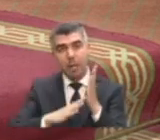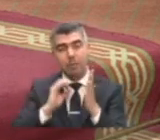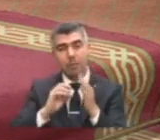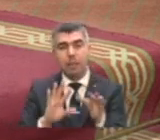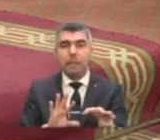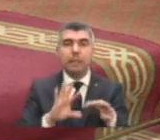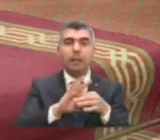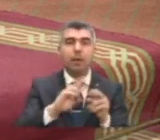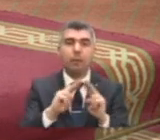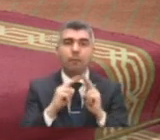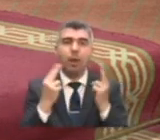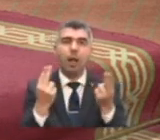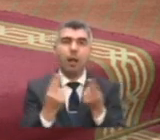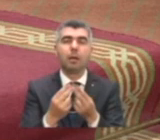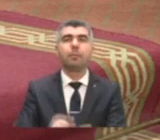لاتفاقيات دوليه